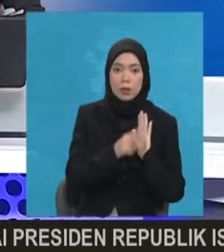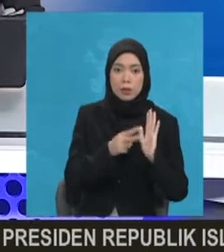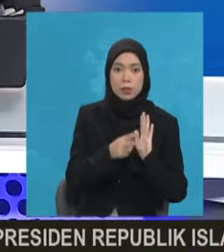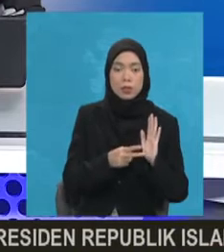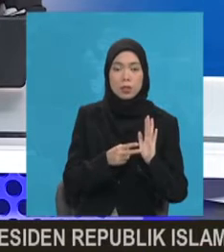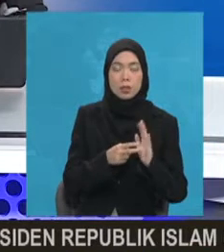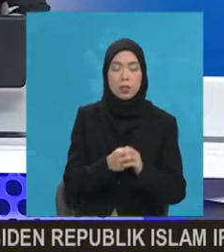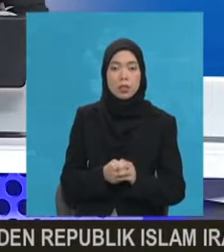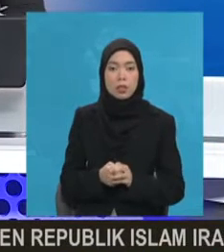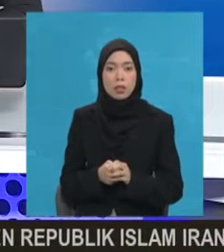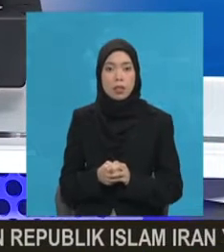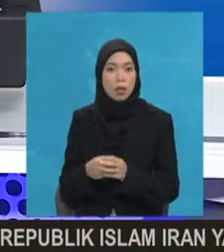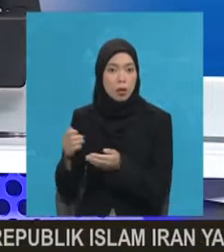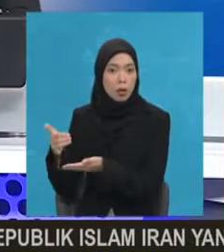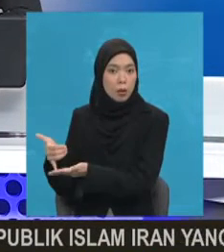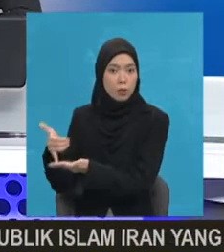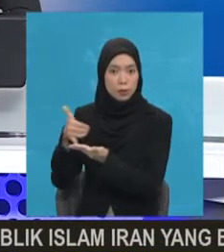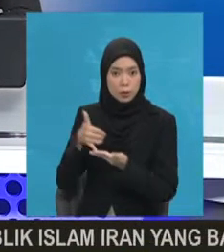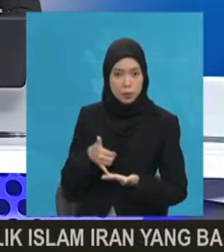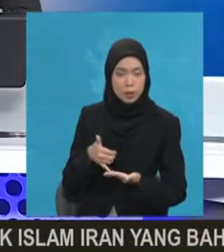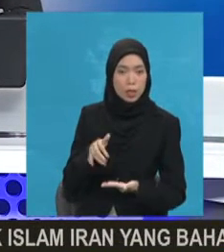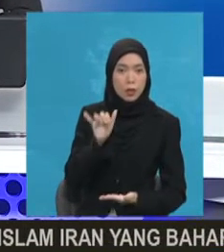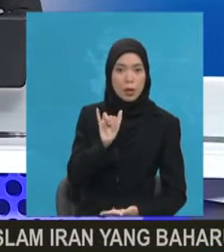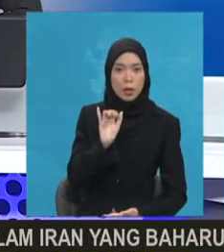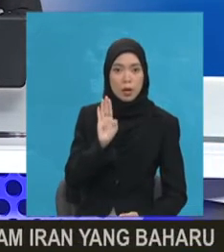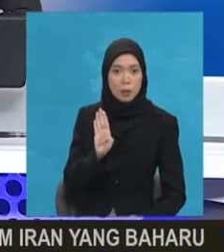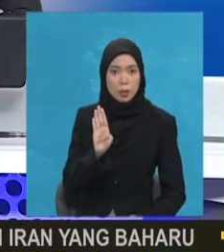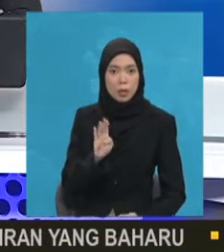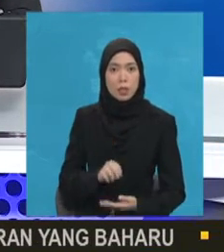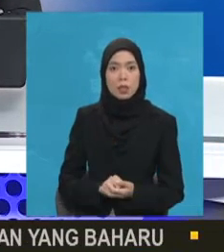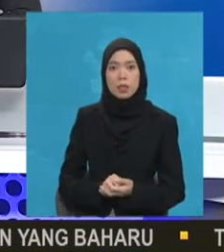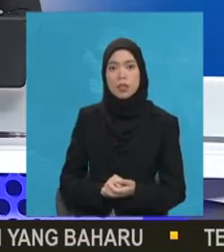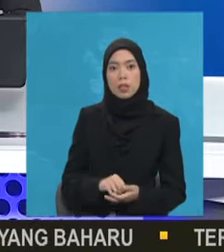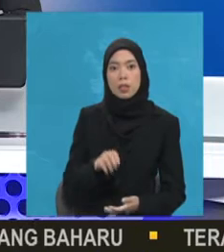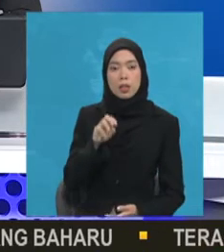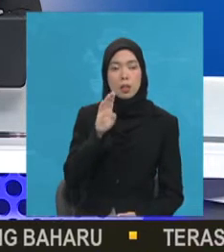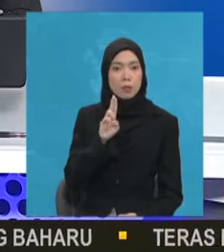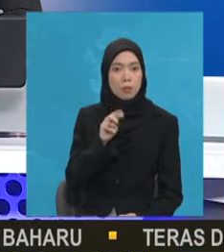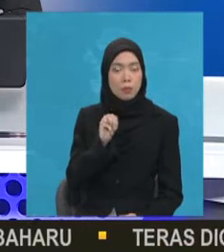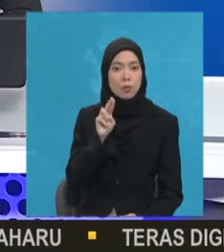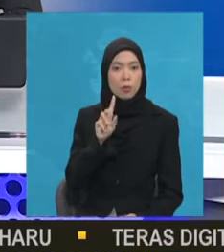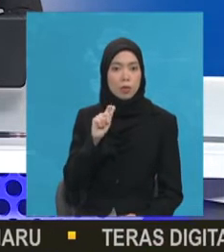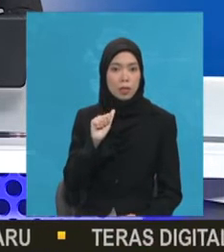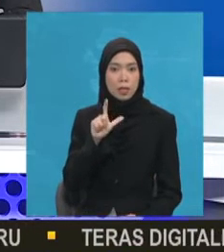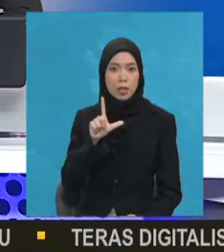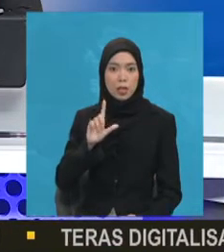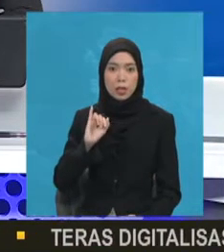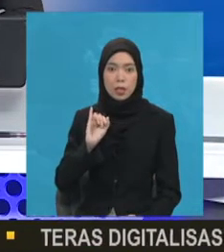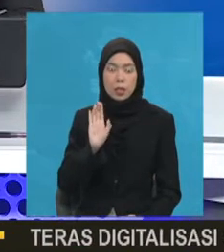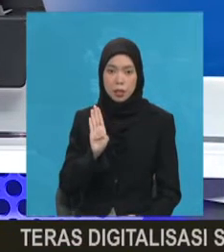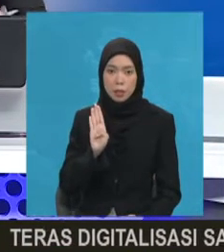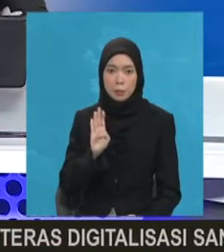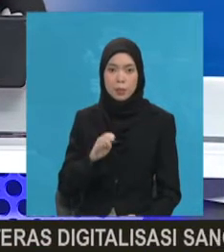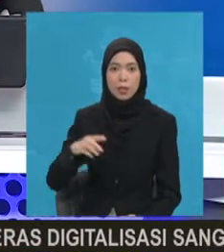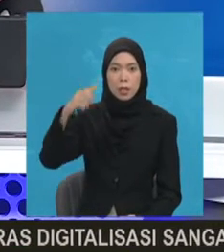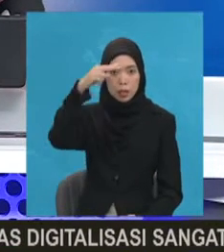juga dihadiri oleh yang hormat Dato Sri Setyo Abdul Muthalib bensin orang kaya Sri Setyo datok para ke